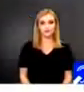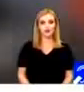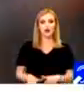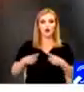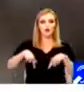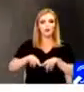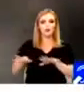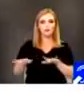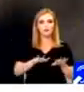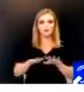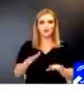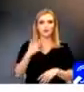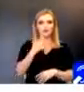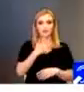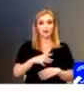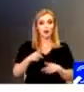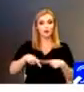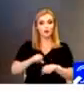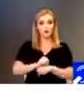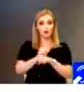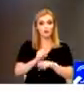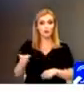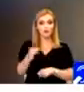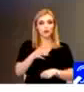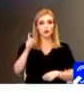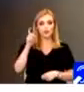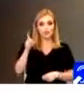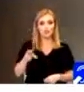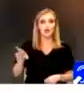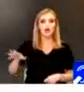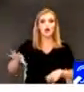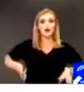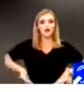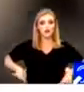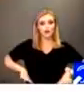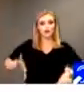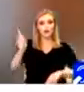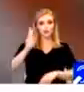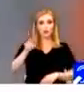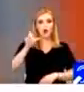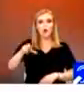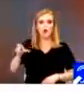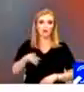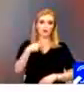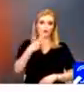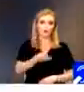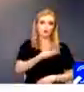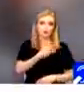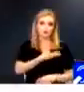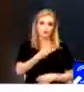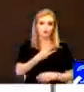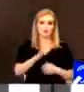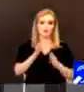Mișcarea de rezistență națională a organizat proteste la Hâncești, Călărași și Ialoveni. Oamenii spun că își doresc o viață decentă și o curățenie